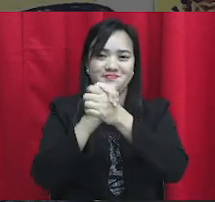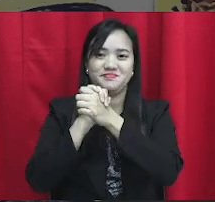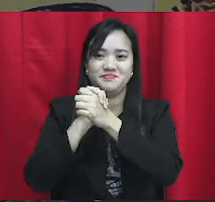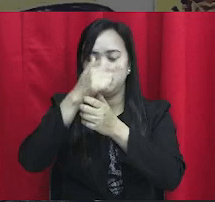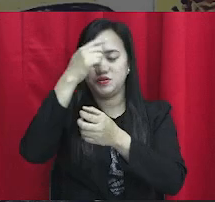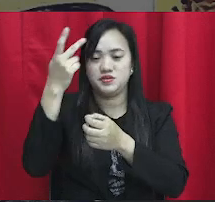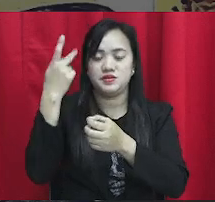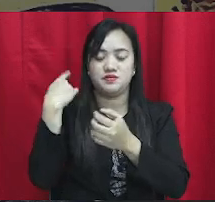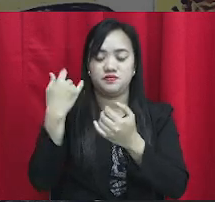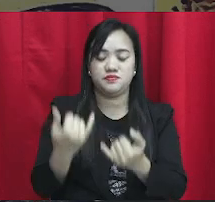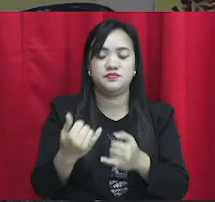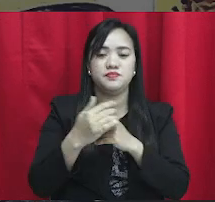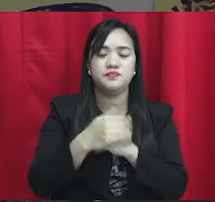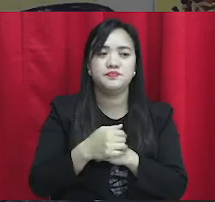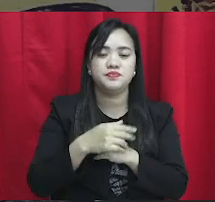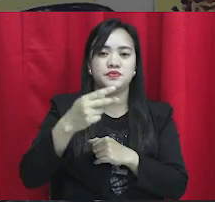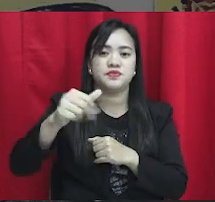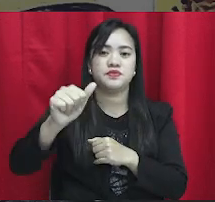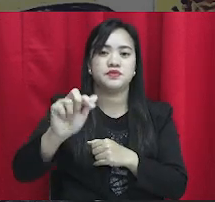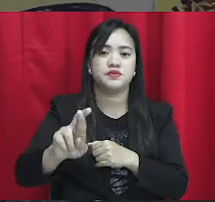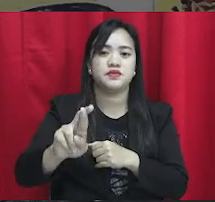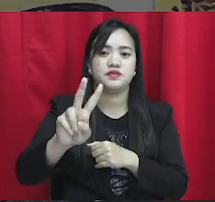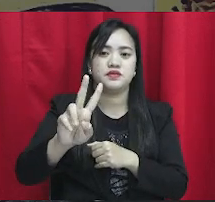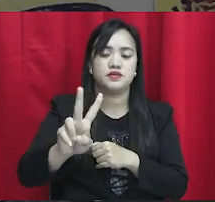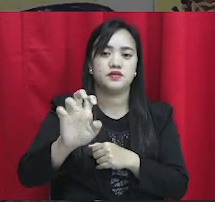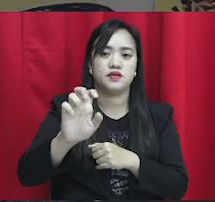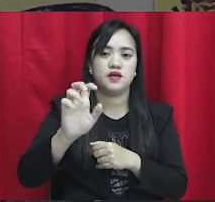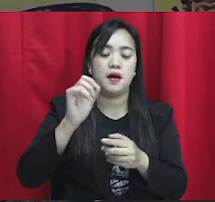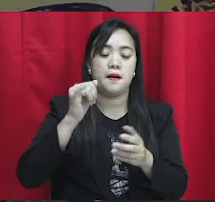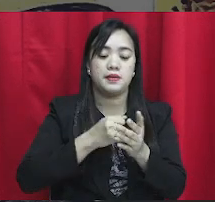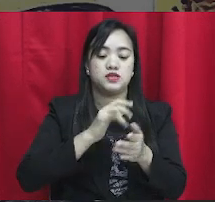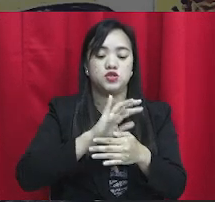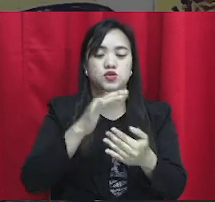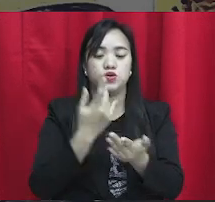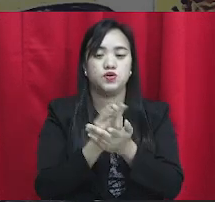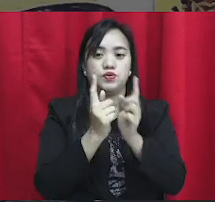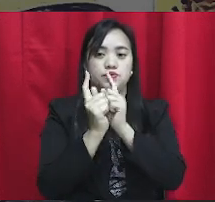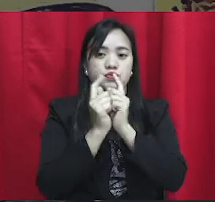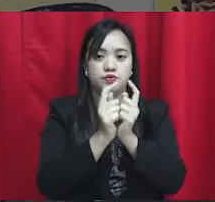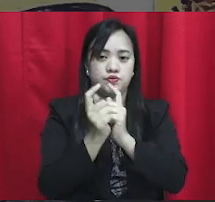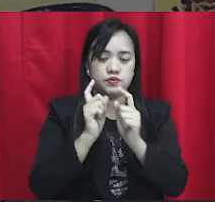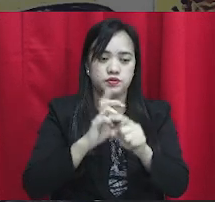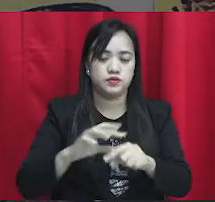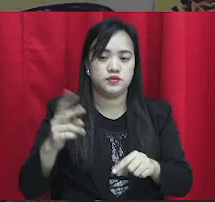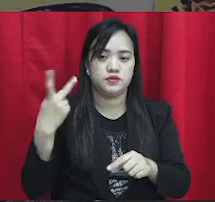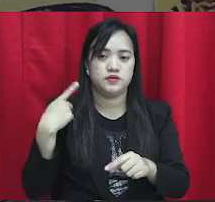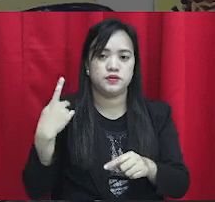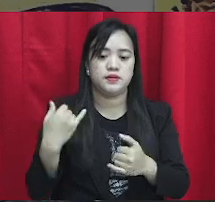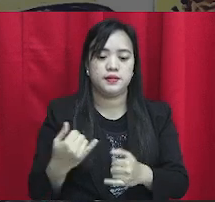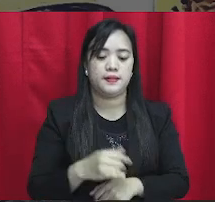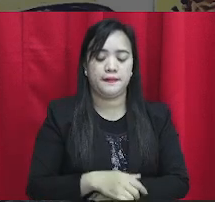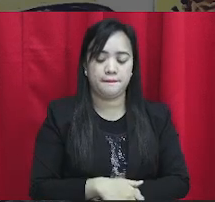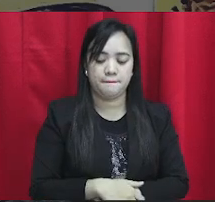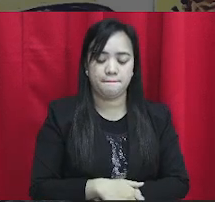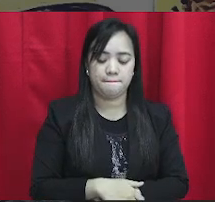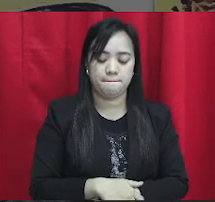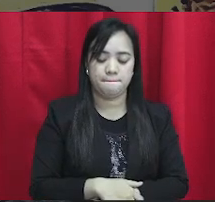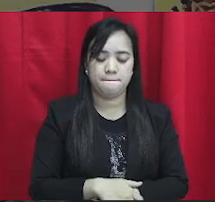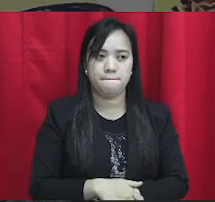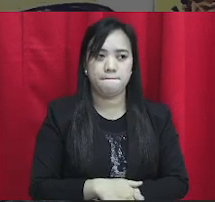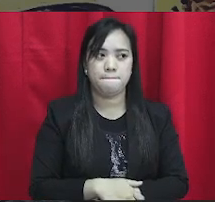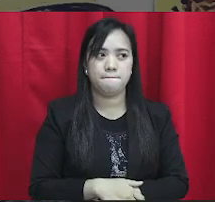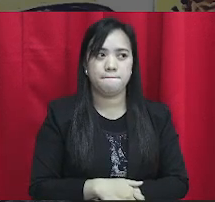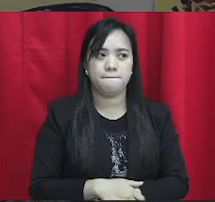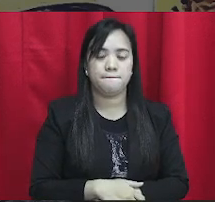na nagkasama-sama sila every week. Yeah, congratulations po sa inyo, nanay ni tatay. Congratulations po. At